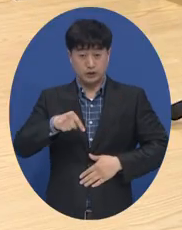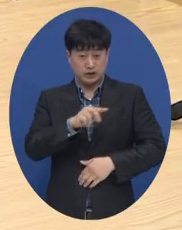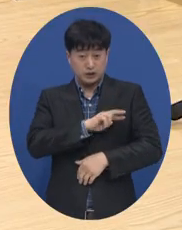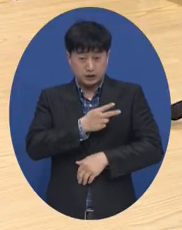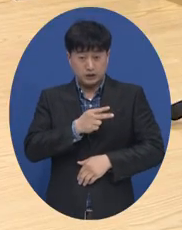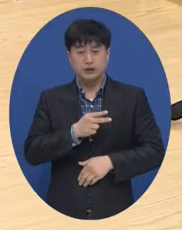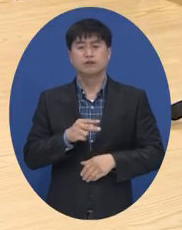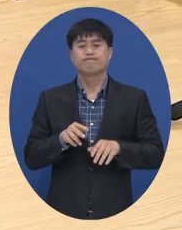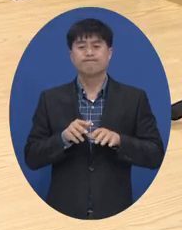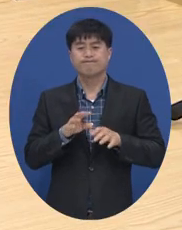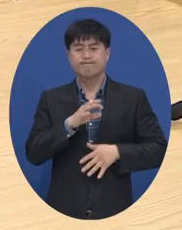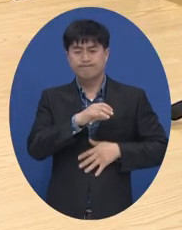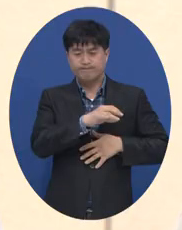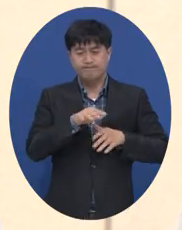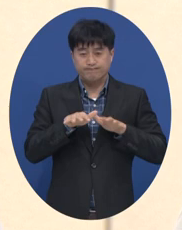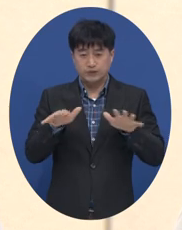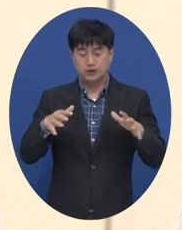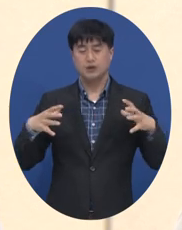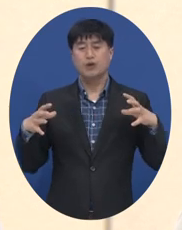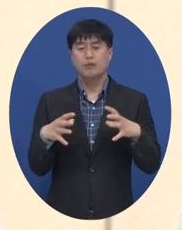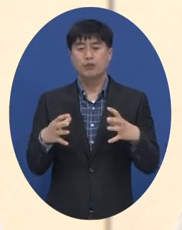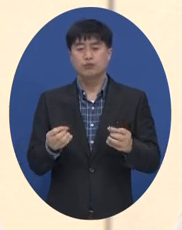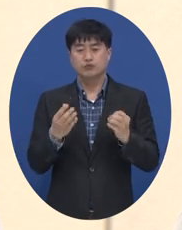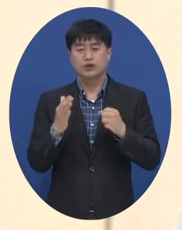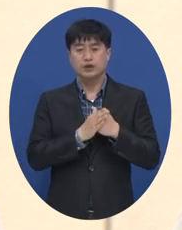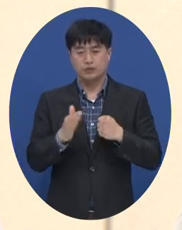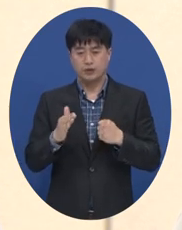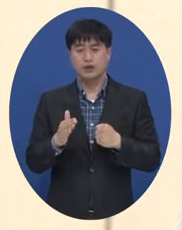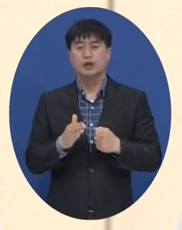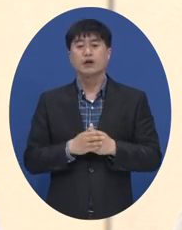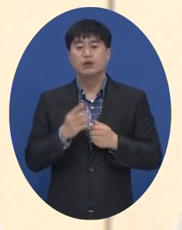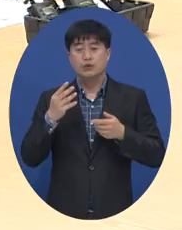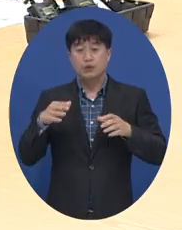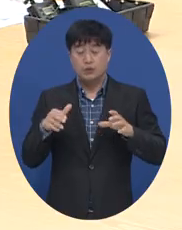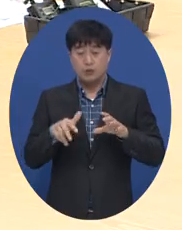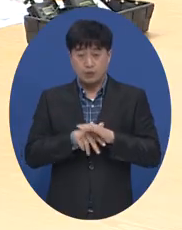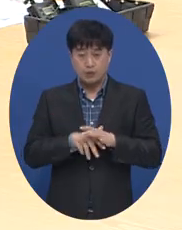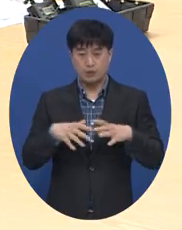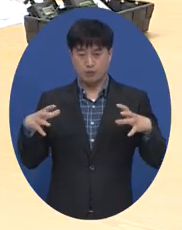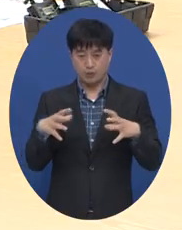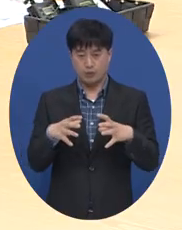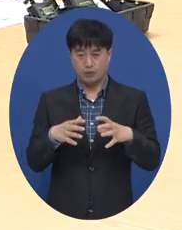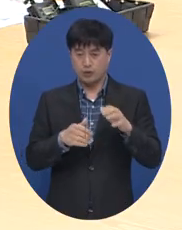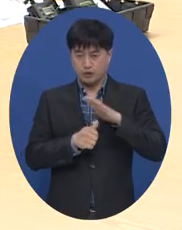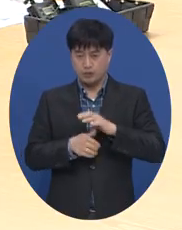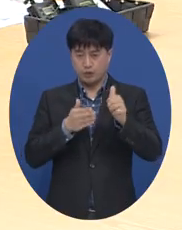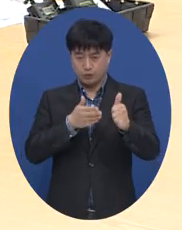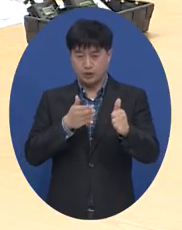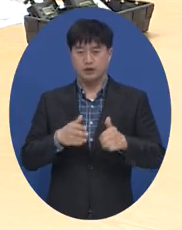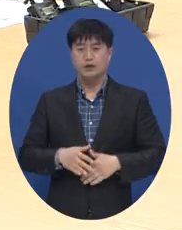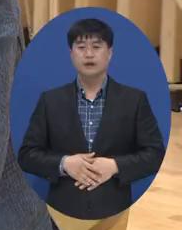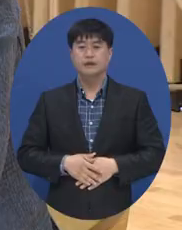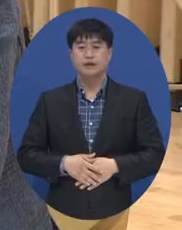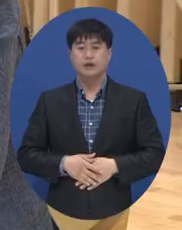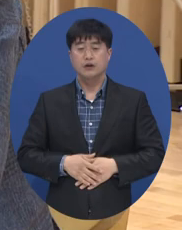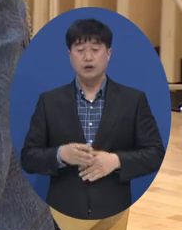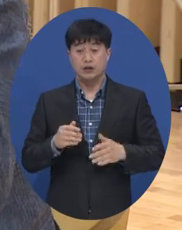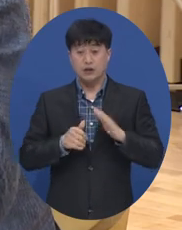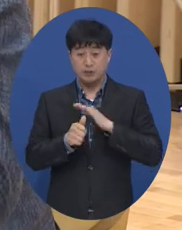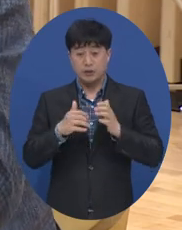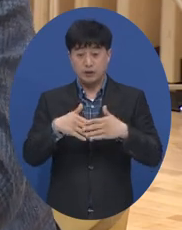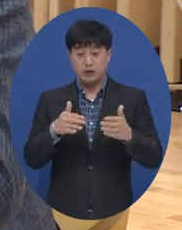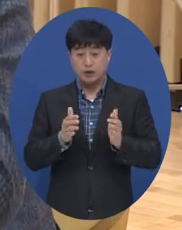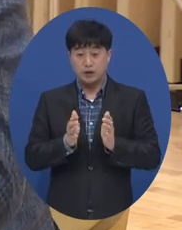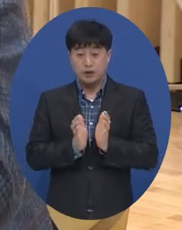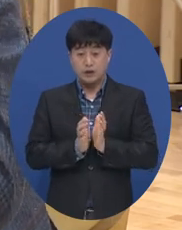콜은 알고 확산은 집단 종교행사 에서 비롯된 것으로 종교 집회를 자제해 달라고 부탁했습니다 이에 종교